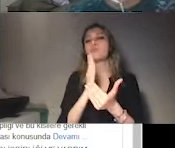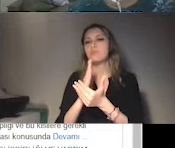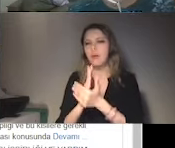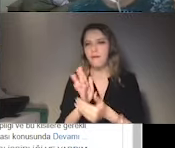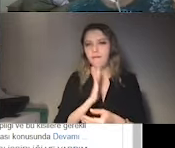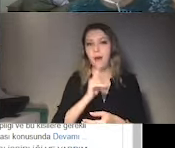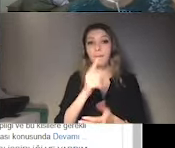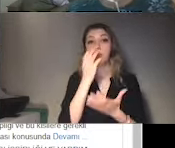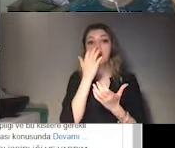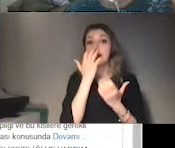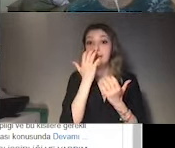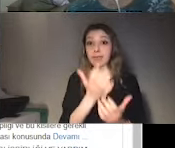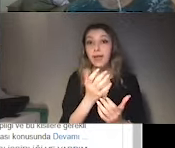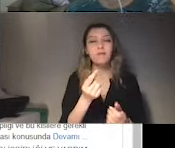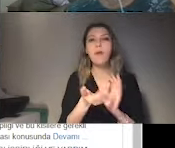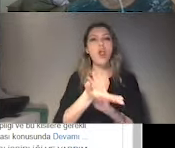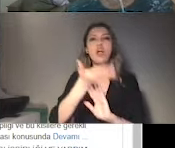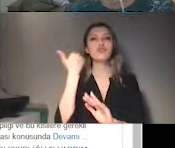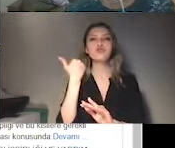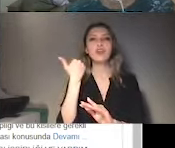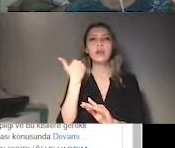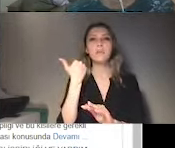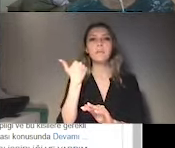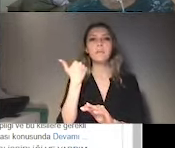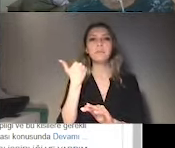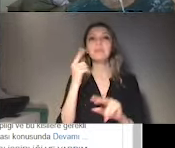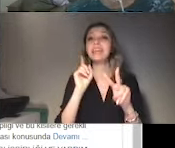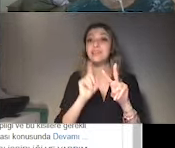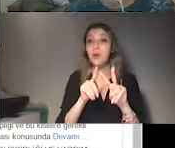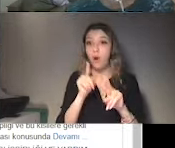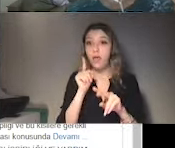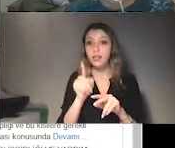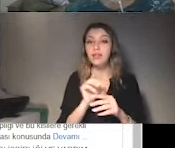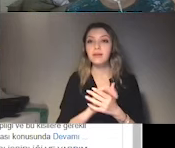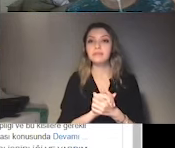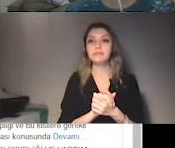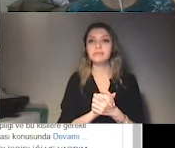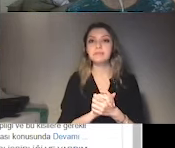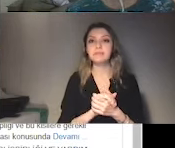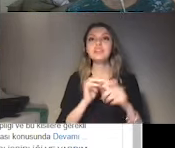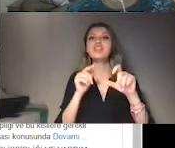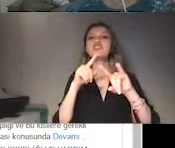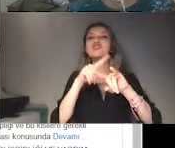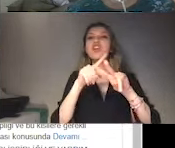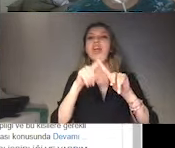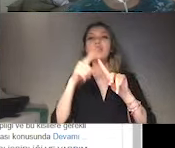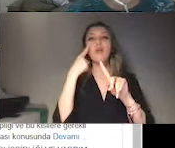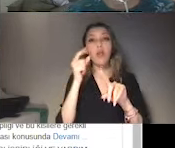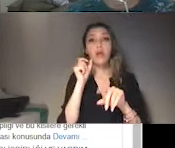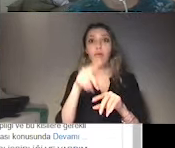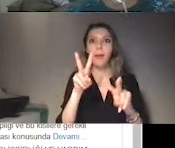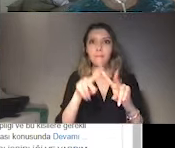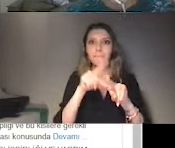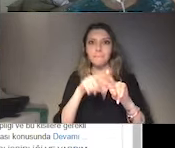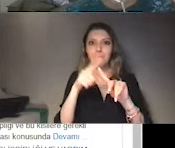tavsiyeleri biraz önce aslında Nicoletta Hamchat'ten paylaştı, size bir matristen